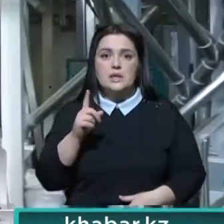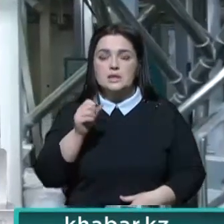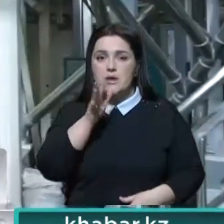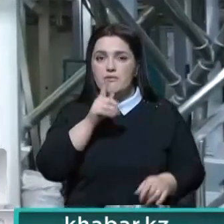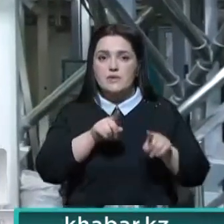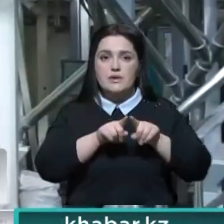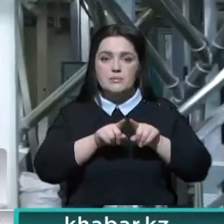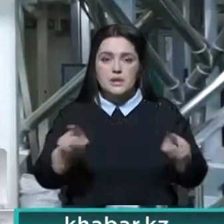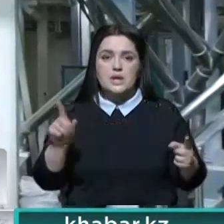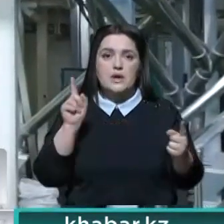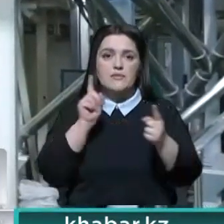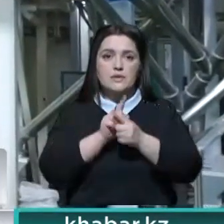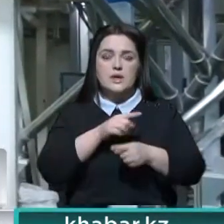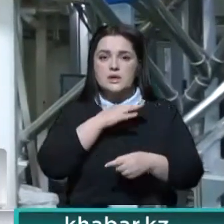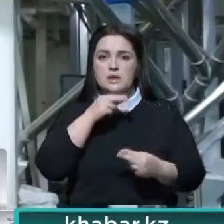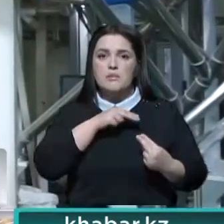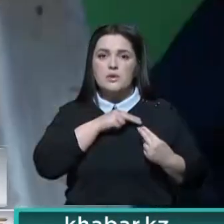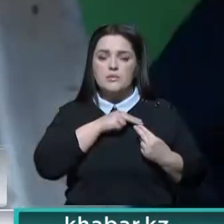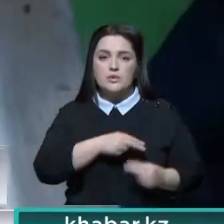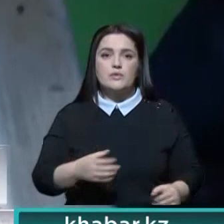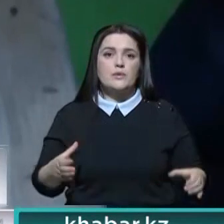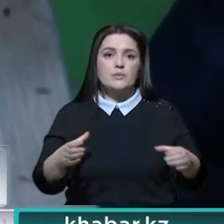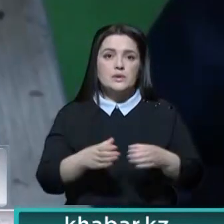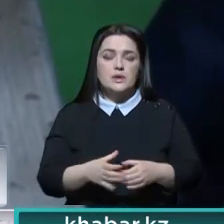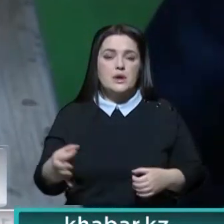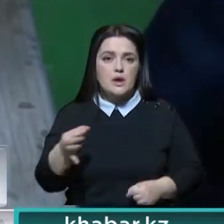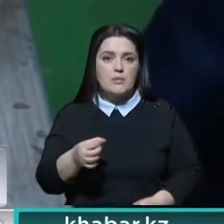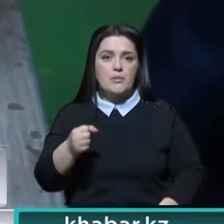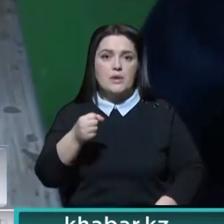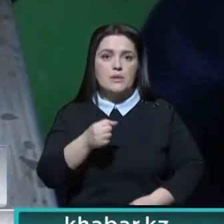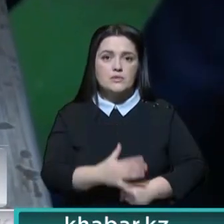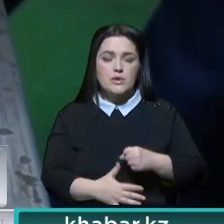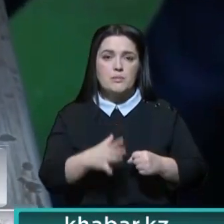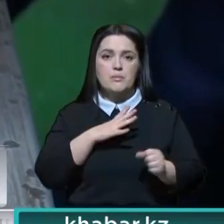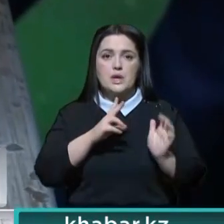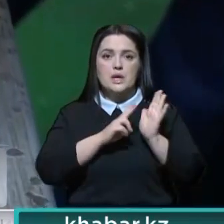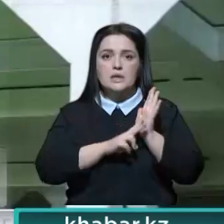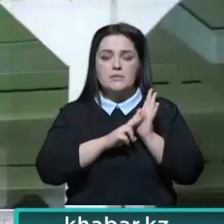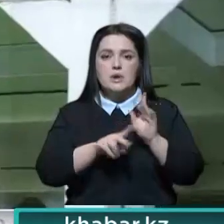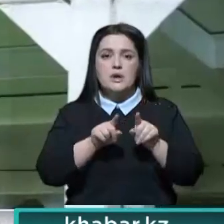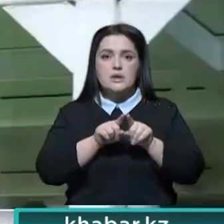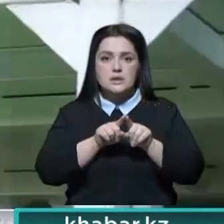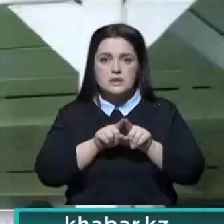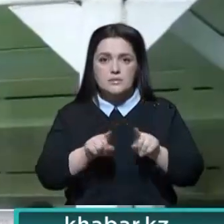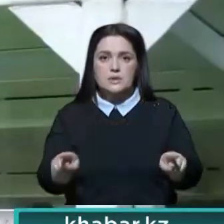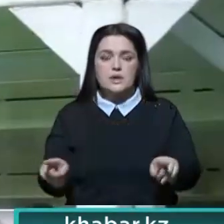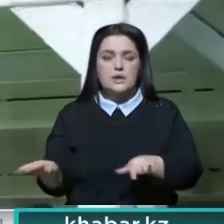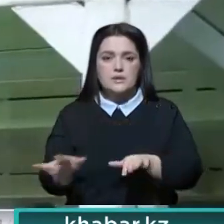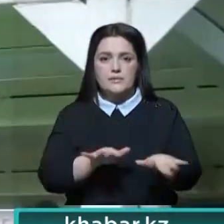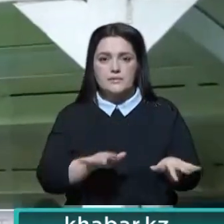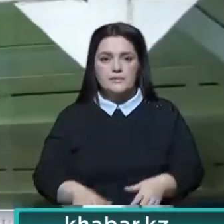партии «Байтак» за время агитации встретились со многими трудовыми коллективами областного центра. Проведено больше